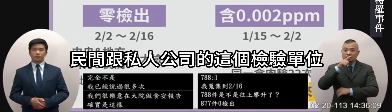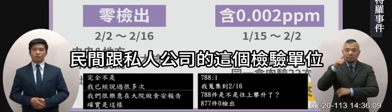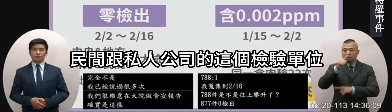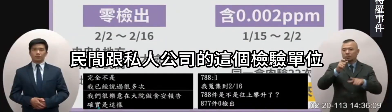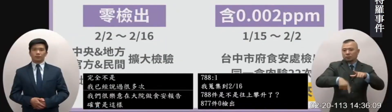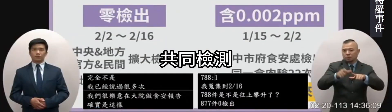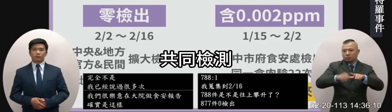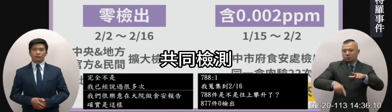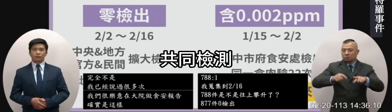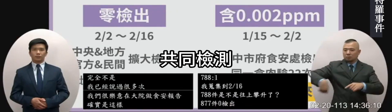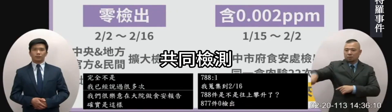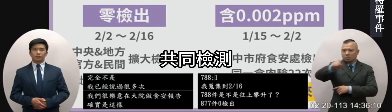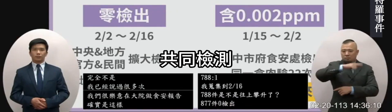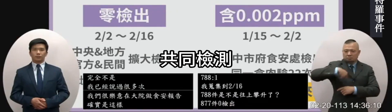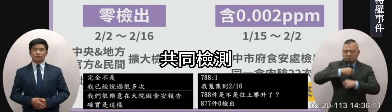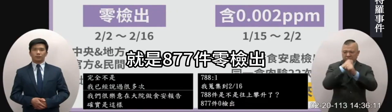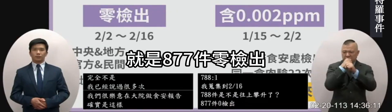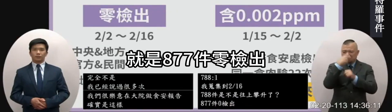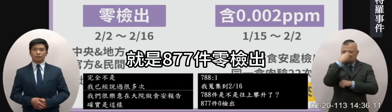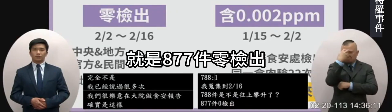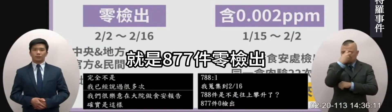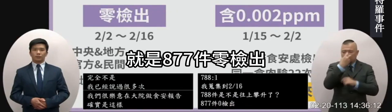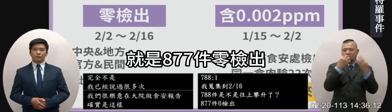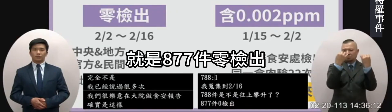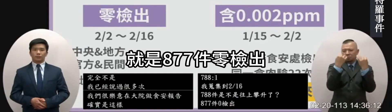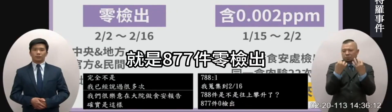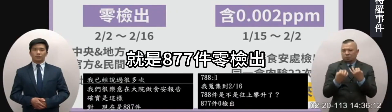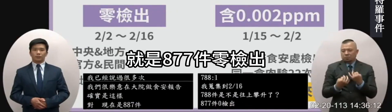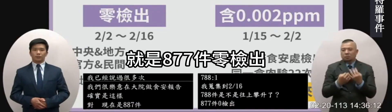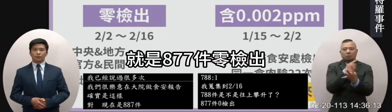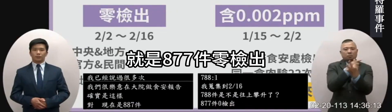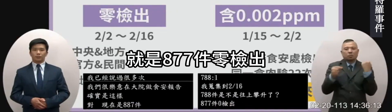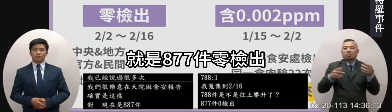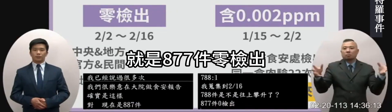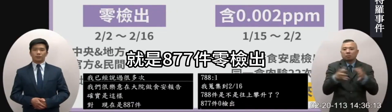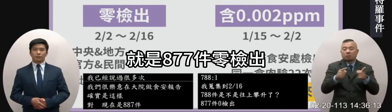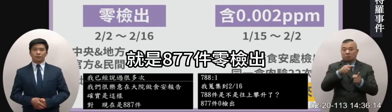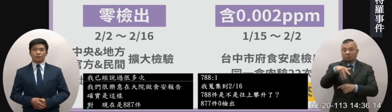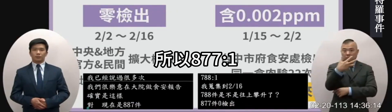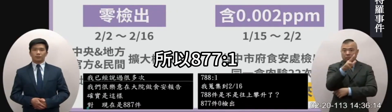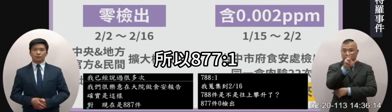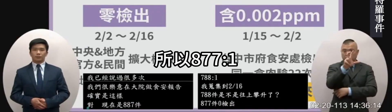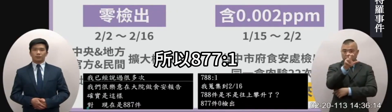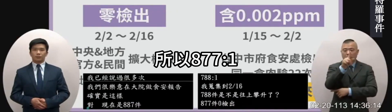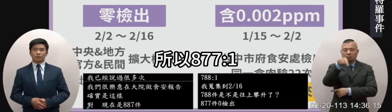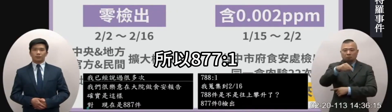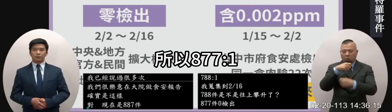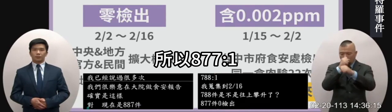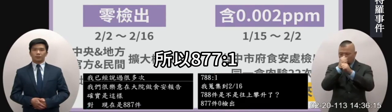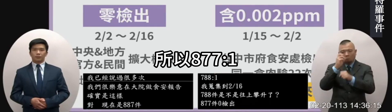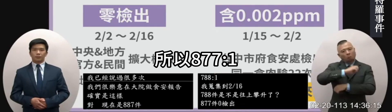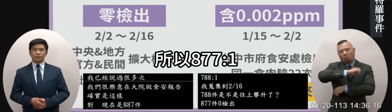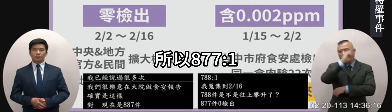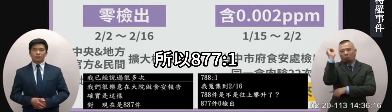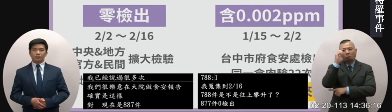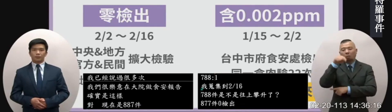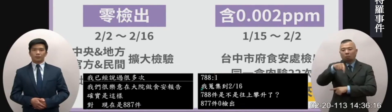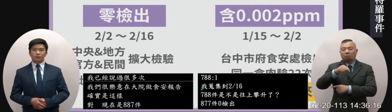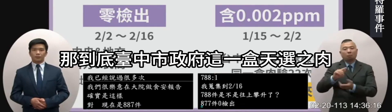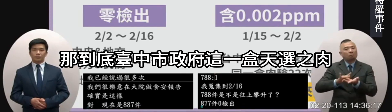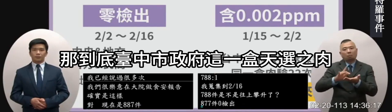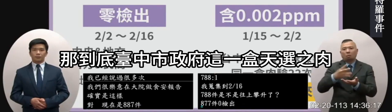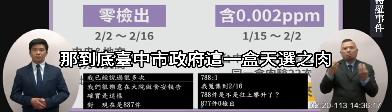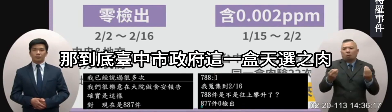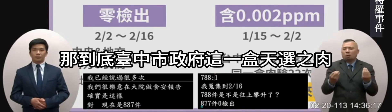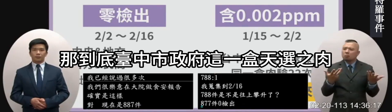验单位共同检测，就是877件零检出，所以877:1，